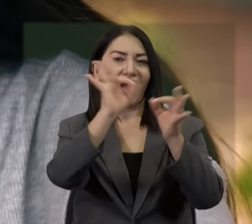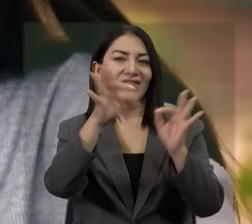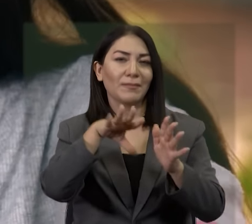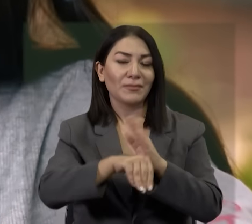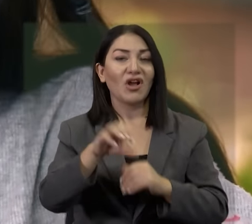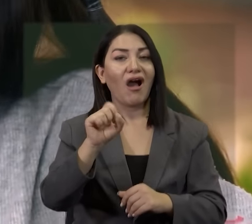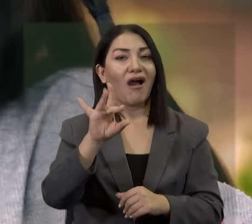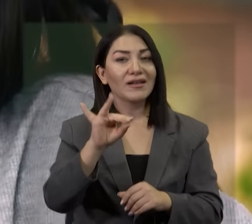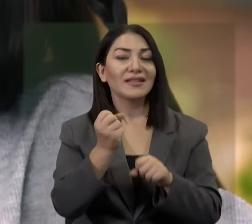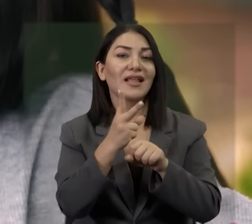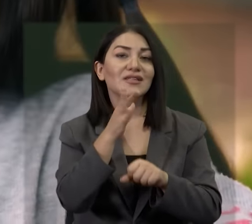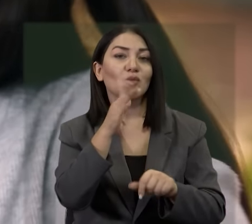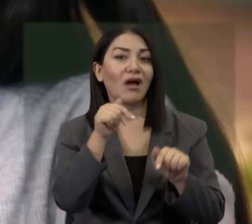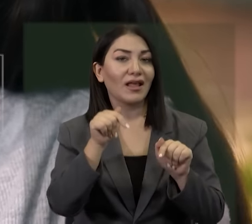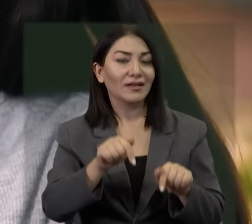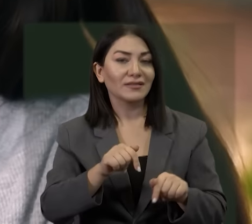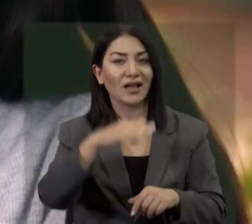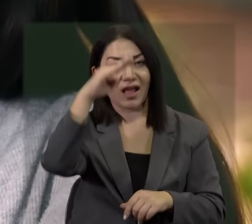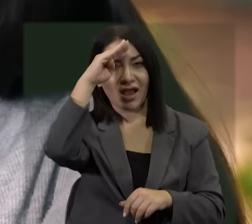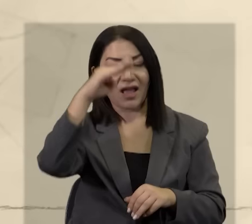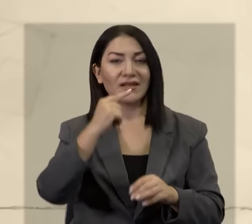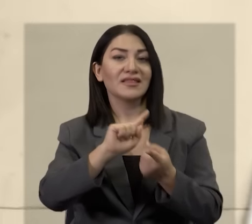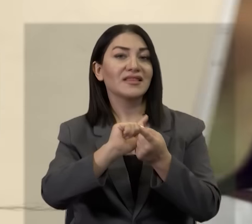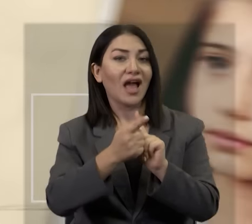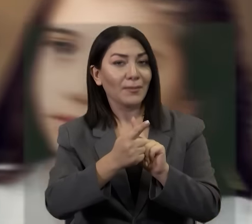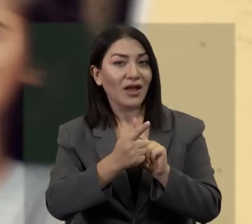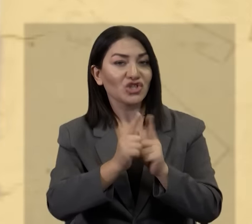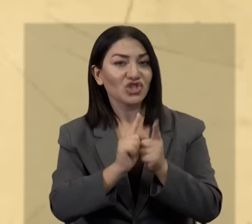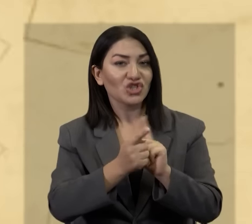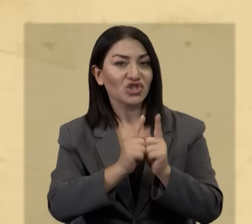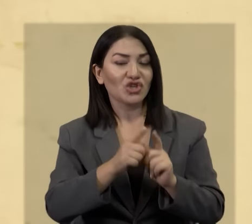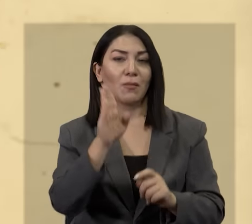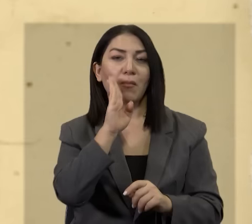զմրուխտներ։ Դրանց մեջ մարդիկ հոգի են դրել։